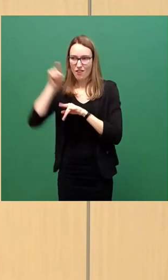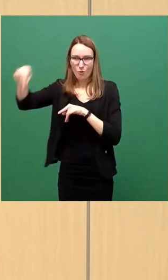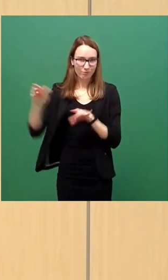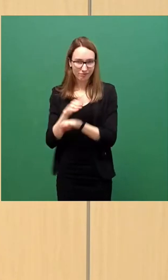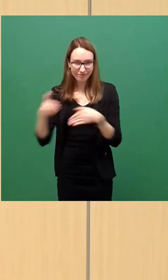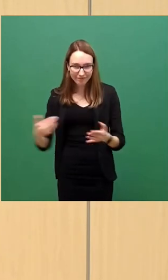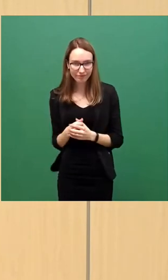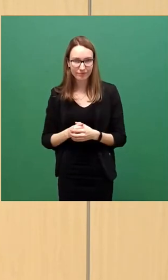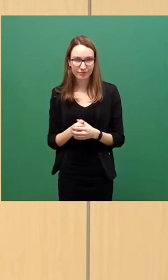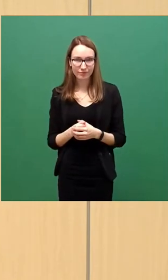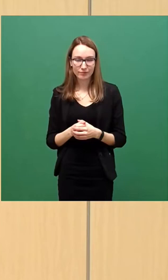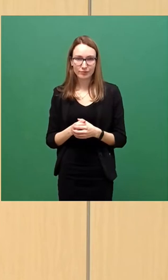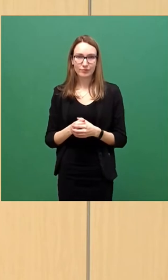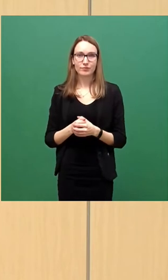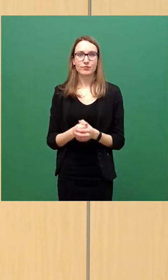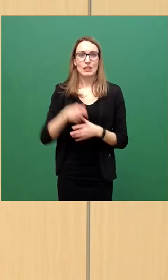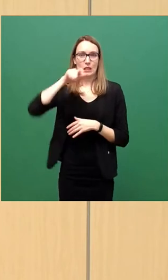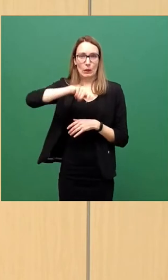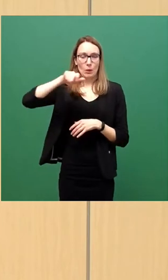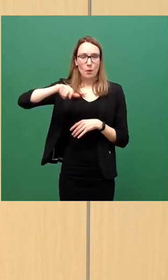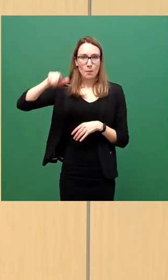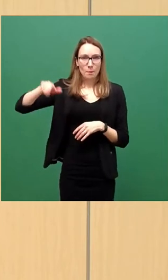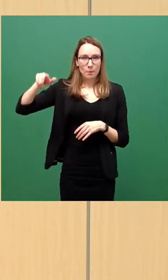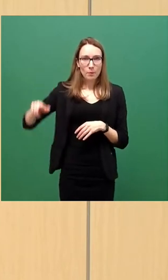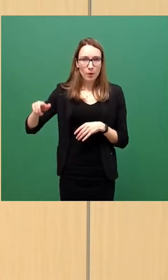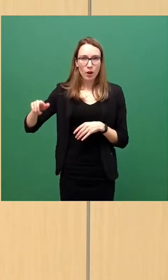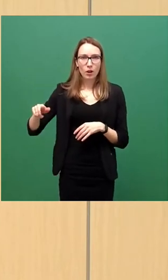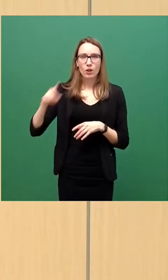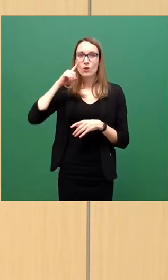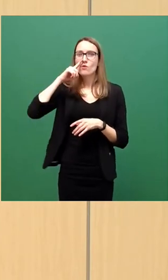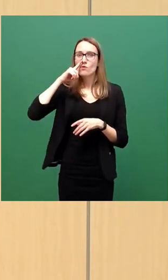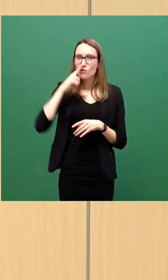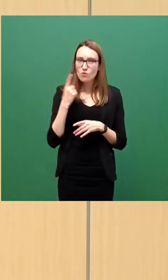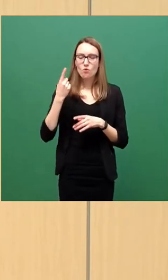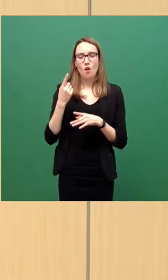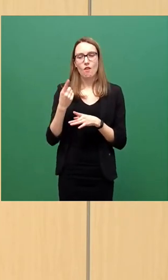ist im Endeffekt beim Bürger nur noch einfach dekadentes Endzeitdenken.